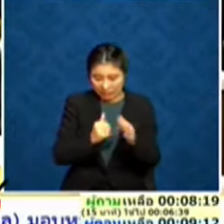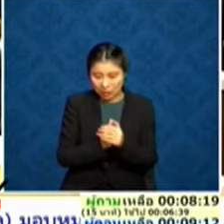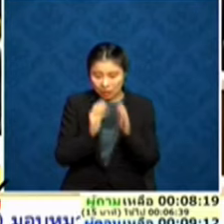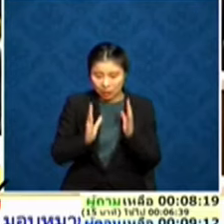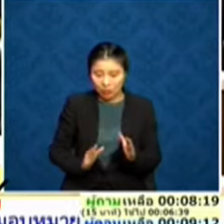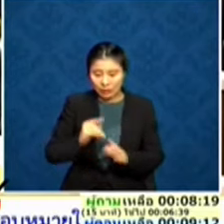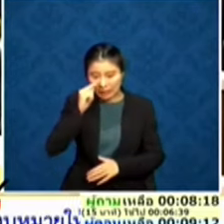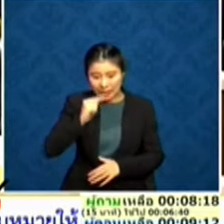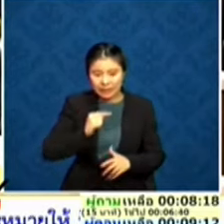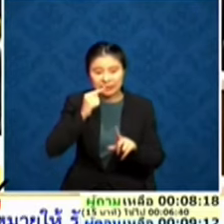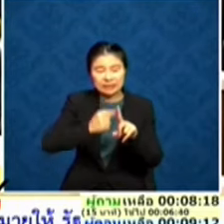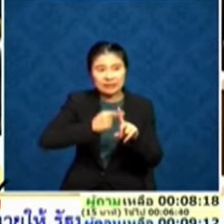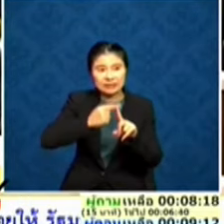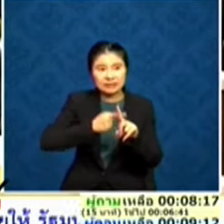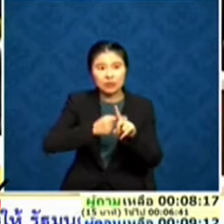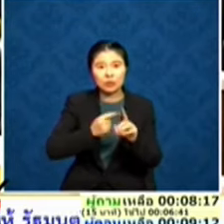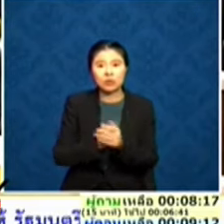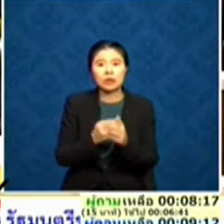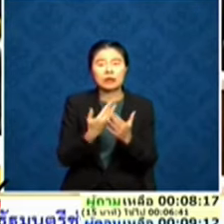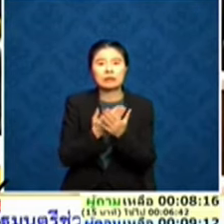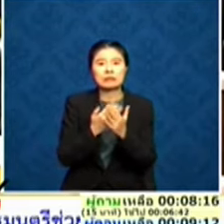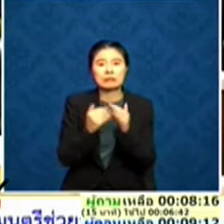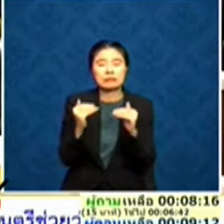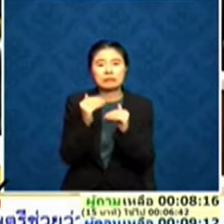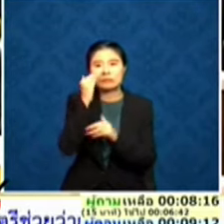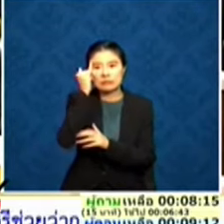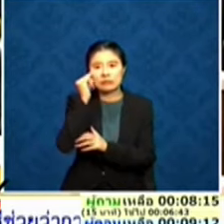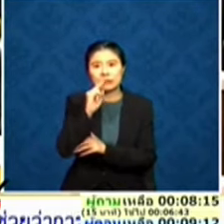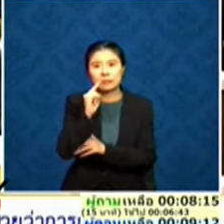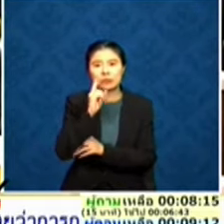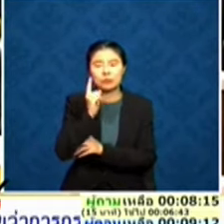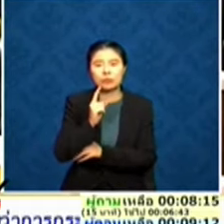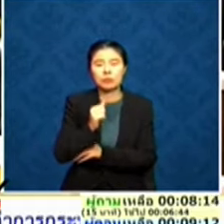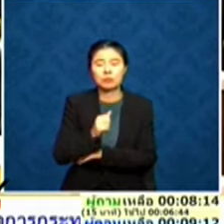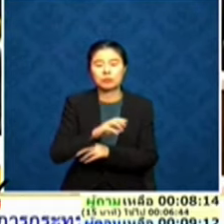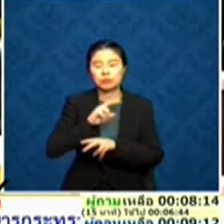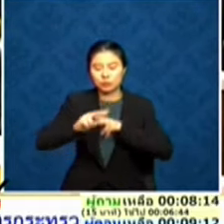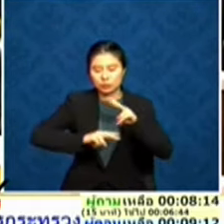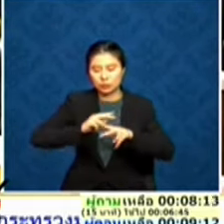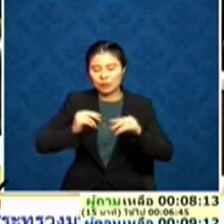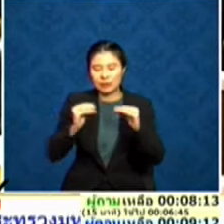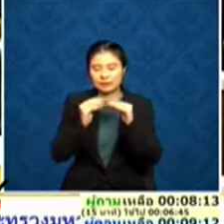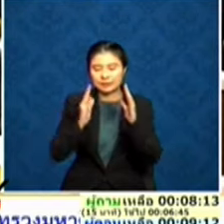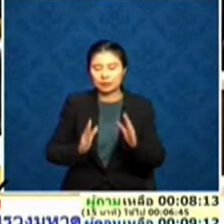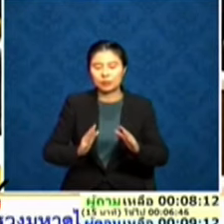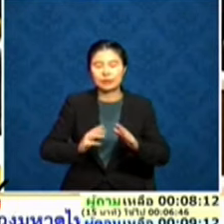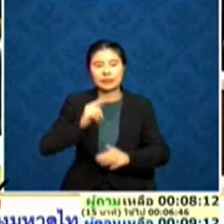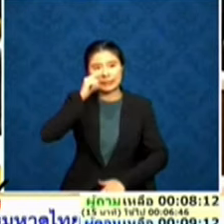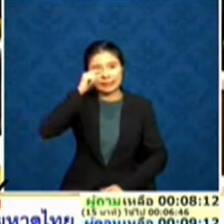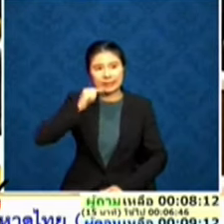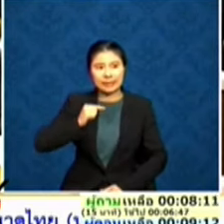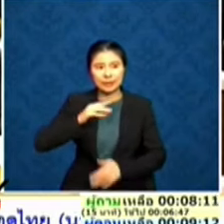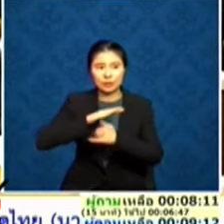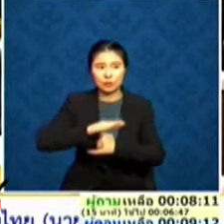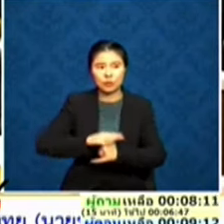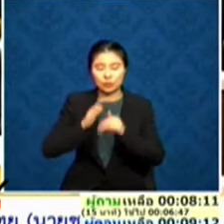ายวลีนี้แหละครับที่ท่านชาดาตอบท่านบอกว่าเรื่องซับอิงสิทธิ์ที่99ปีที่ท่านนายกสั่งให้ทำเนี่ยท่านบอกว่าก็ก